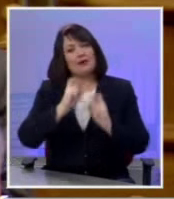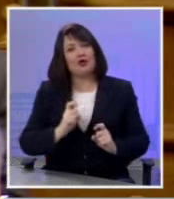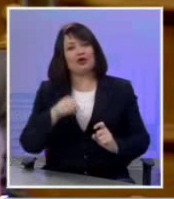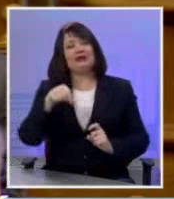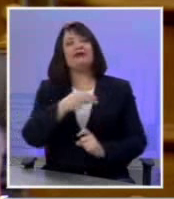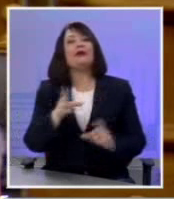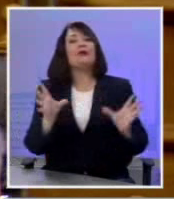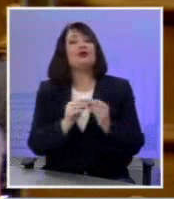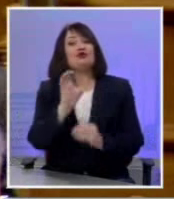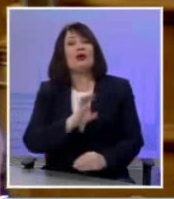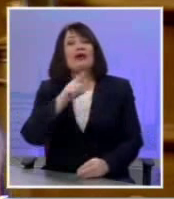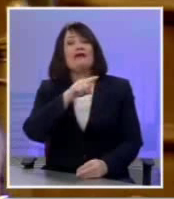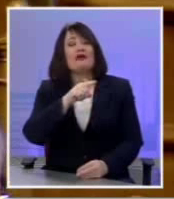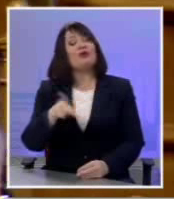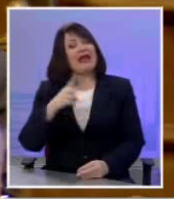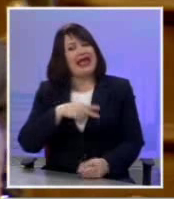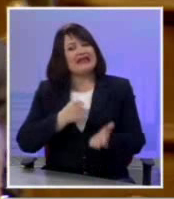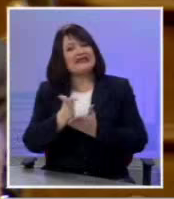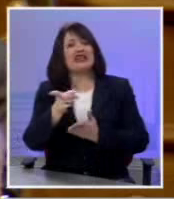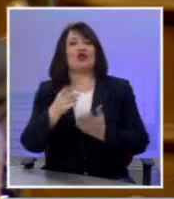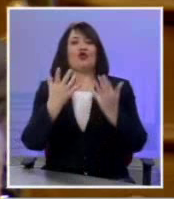και τη λειτουργία, και έχετε δίκιο.